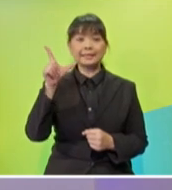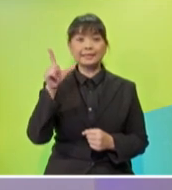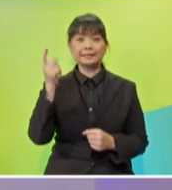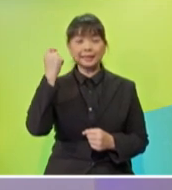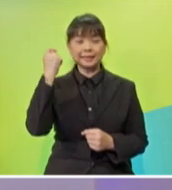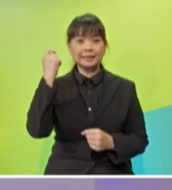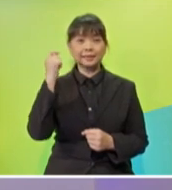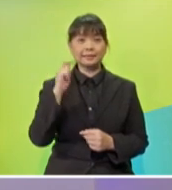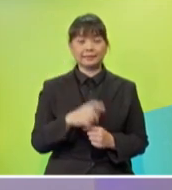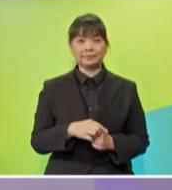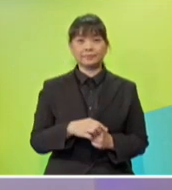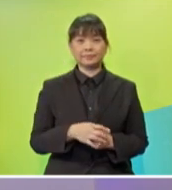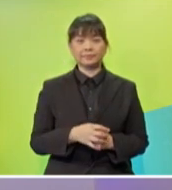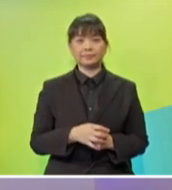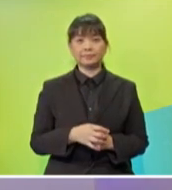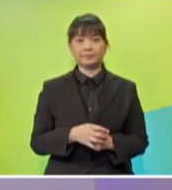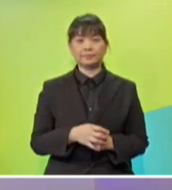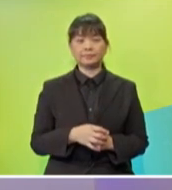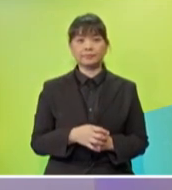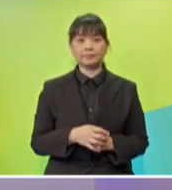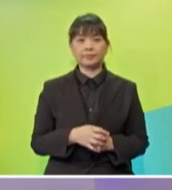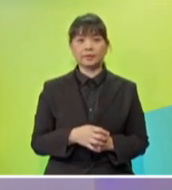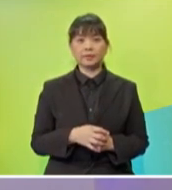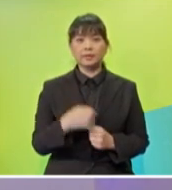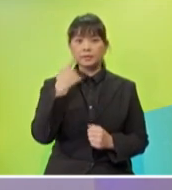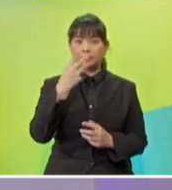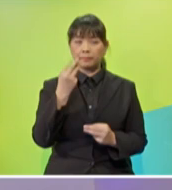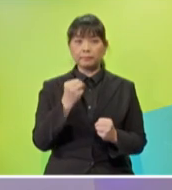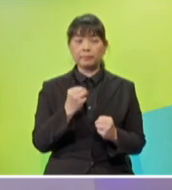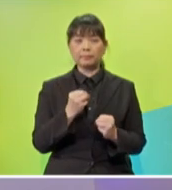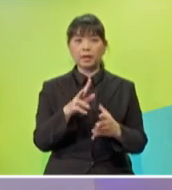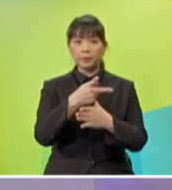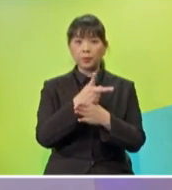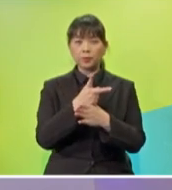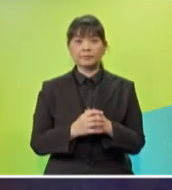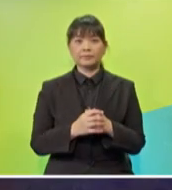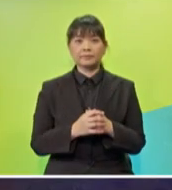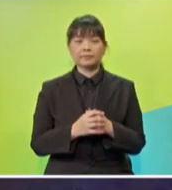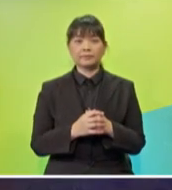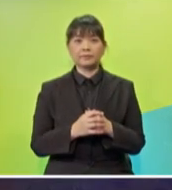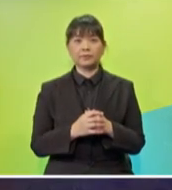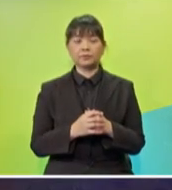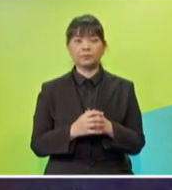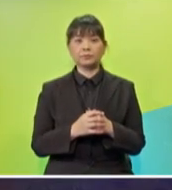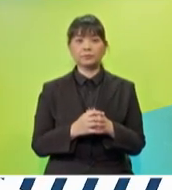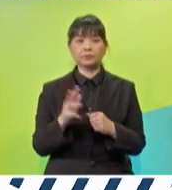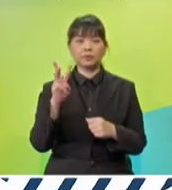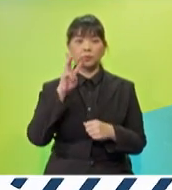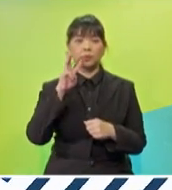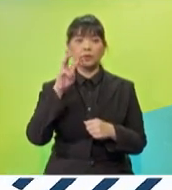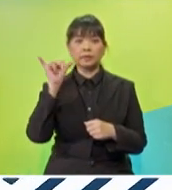murid-murid Cikgu ya Siapa yang gong xi pendapat tentang pembuatan jaer ini Ceko